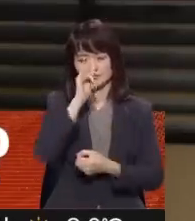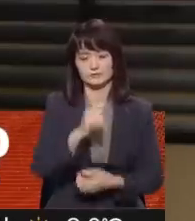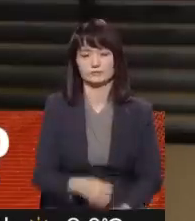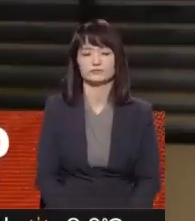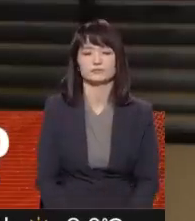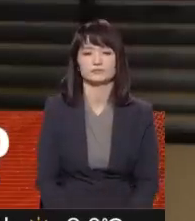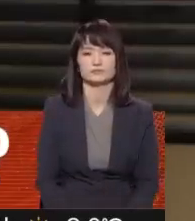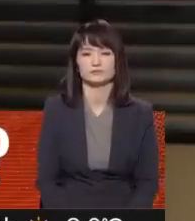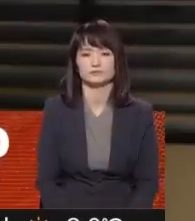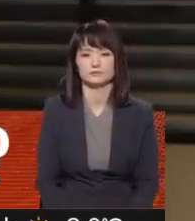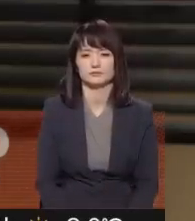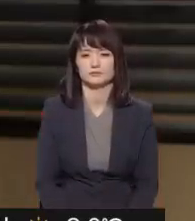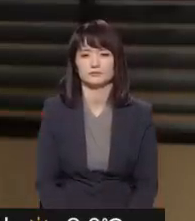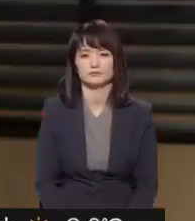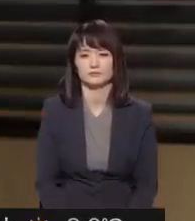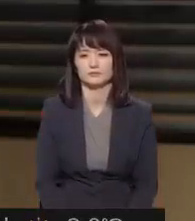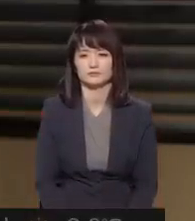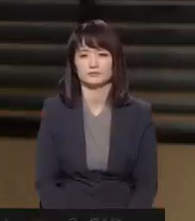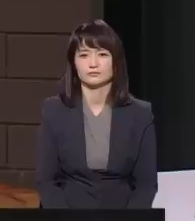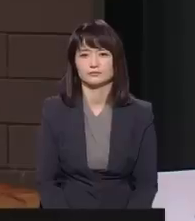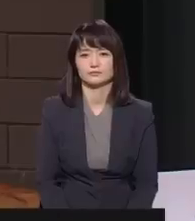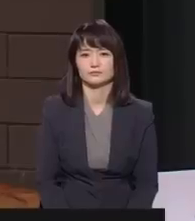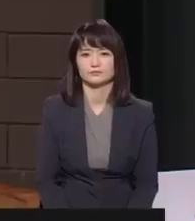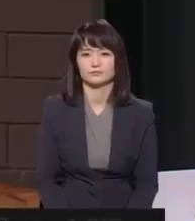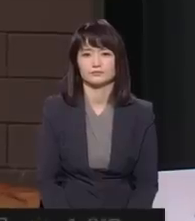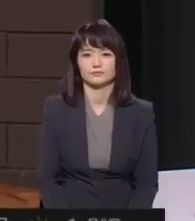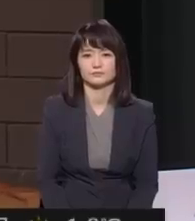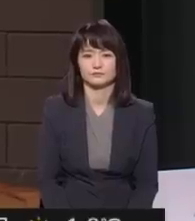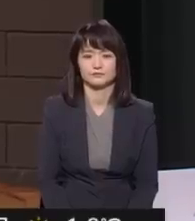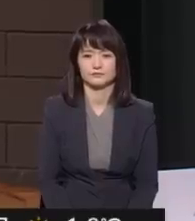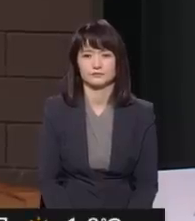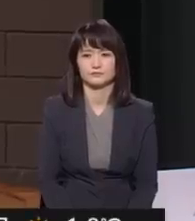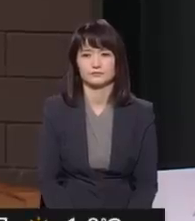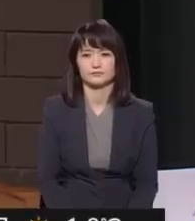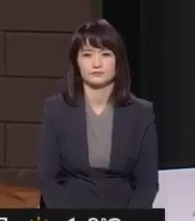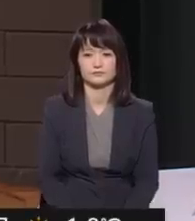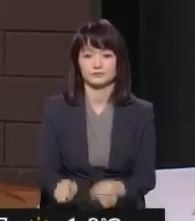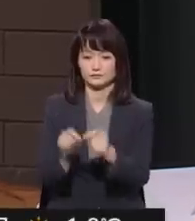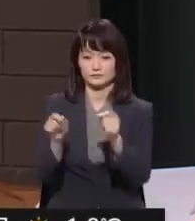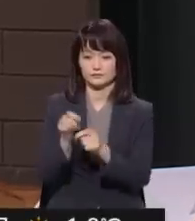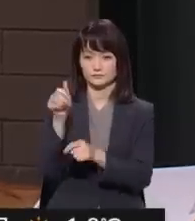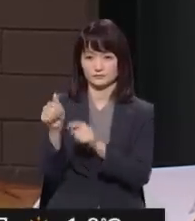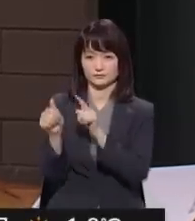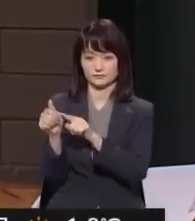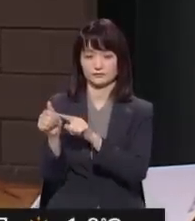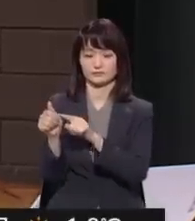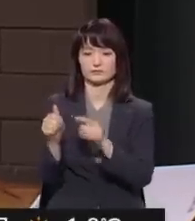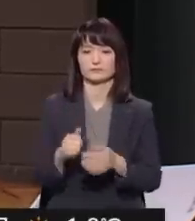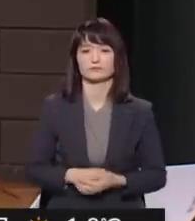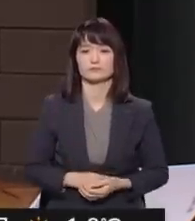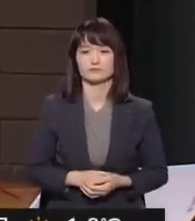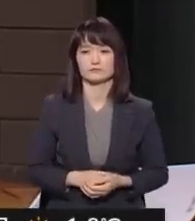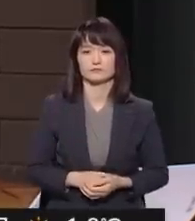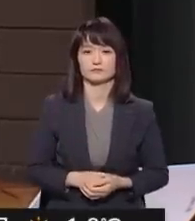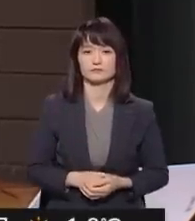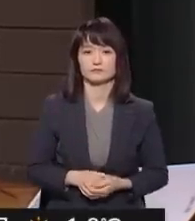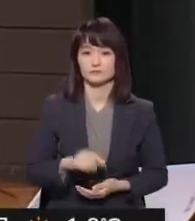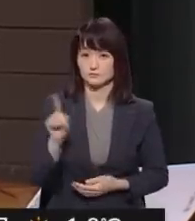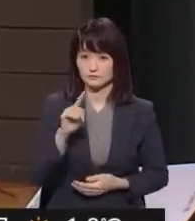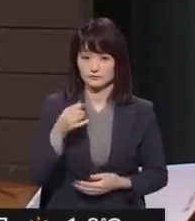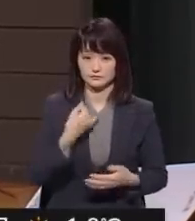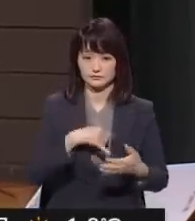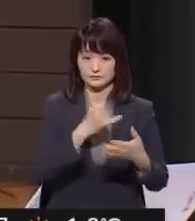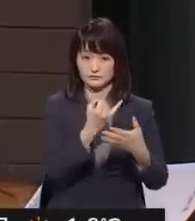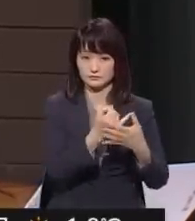판단할 부분으로 보입니다 자 그러면은 팀장님부터 아 정말 어떻게 보면